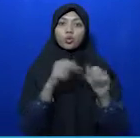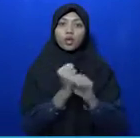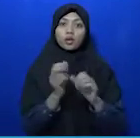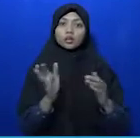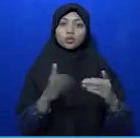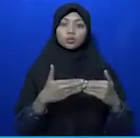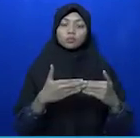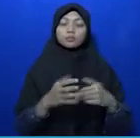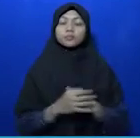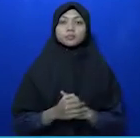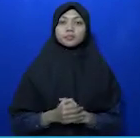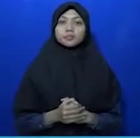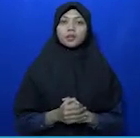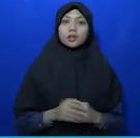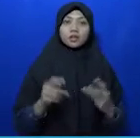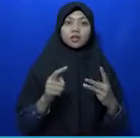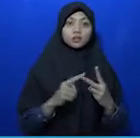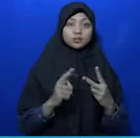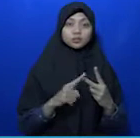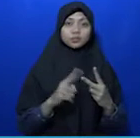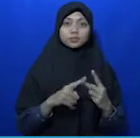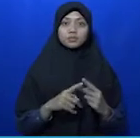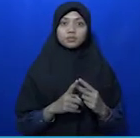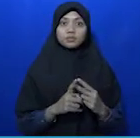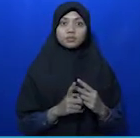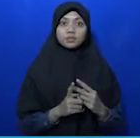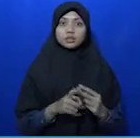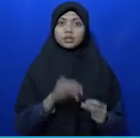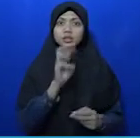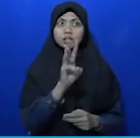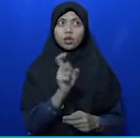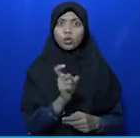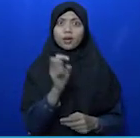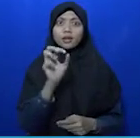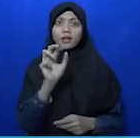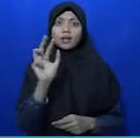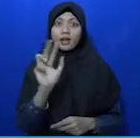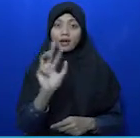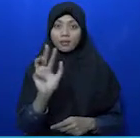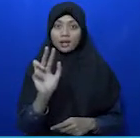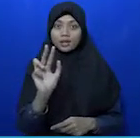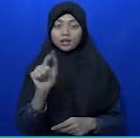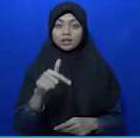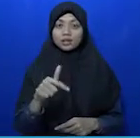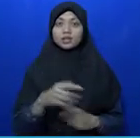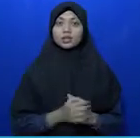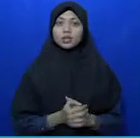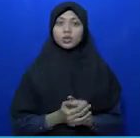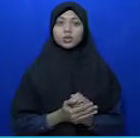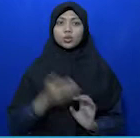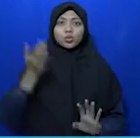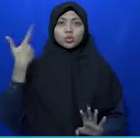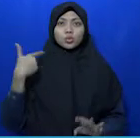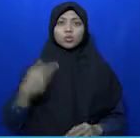Dan yang kedua lagi adalah angka ini 3,8 ini jauh lebih murah dibandingkan harga yang dulu